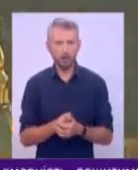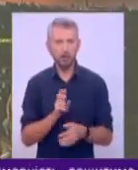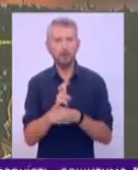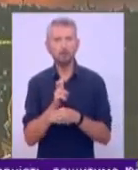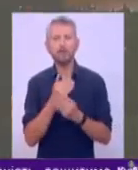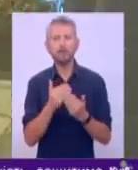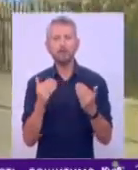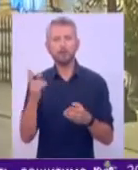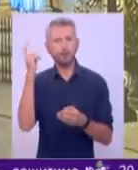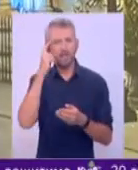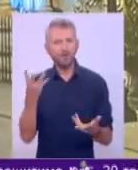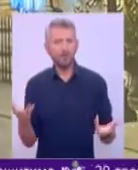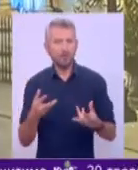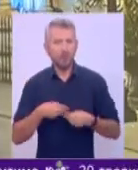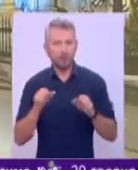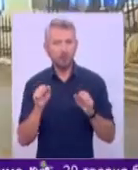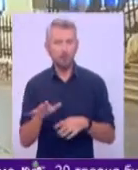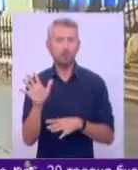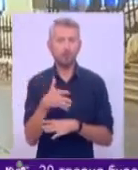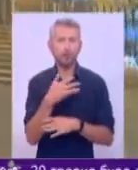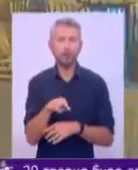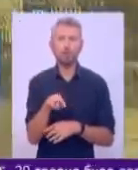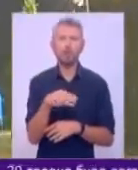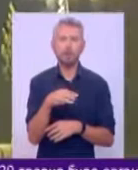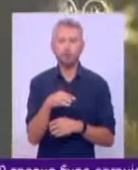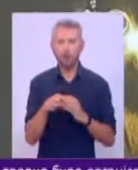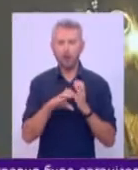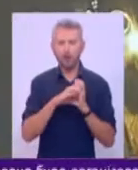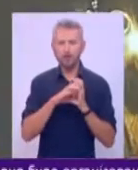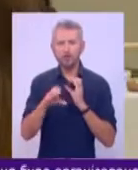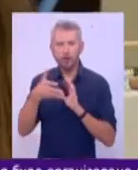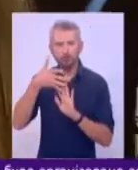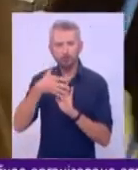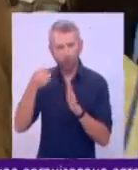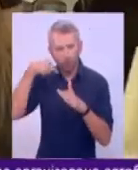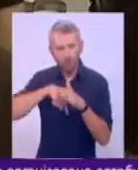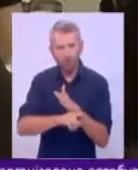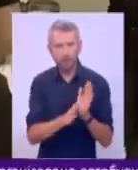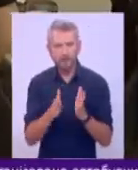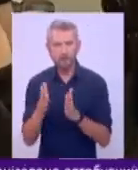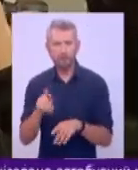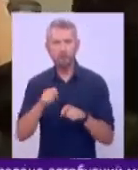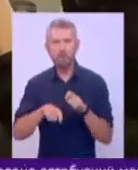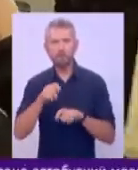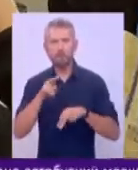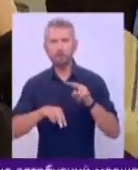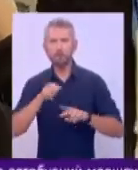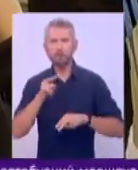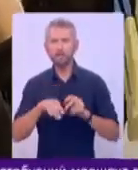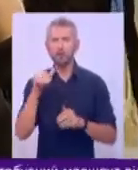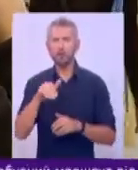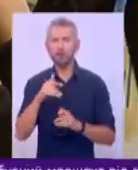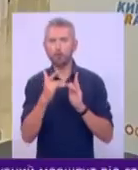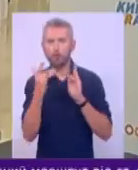Відвідавши виставку «Київ вражає», можна прогулятися Микільською дренажно-штольцевою системою, перевірити етап будівництва Подільського